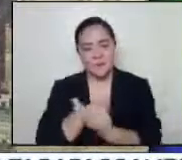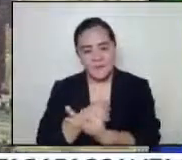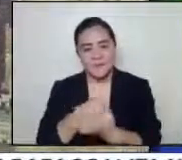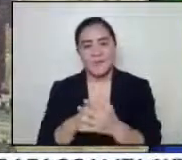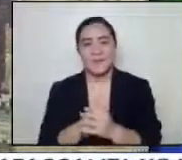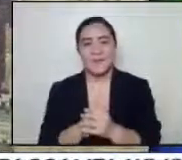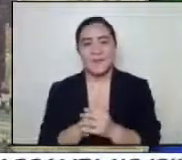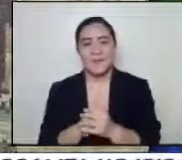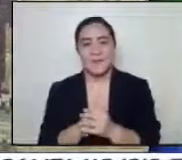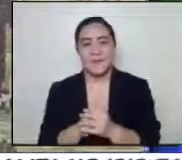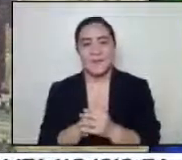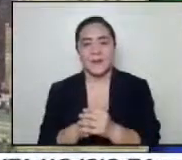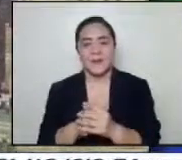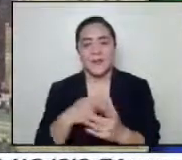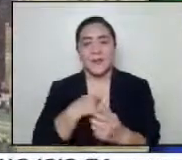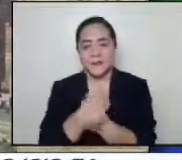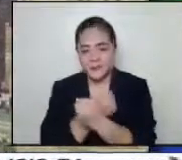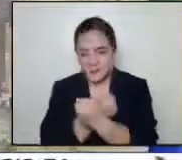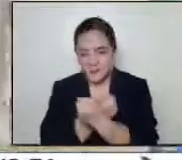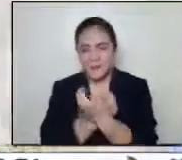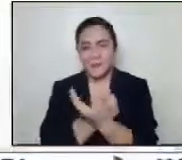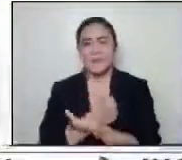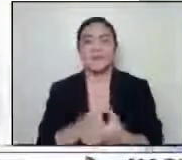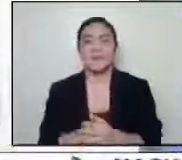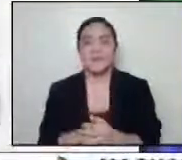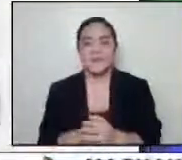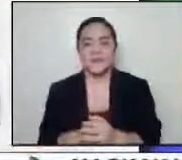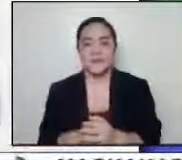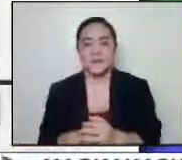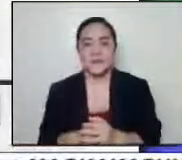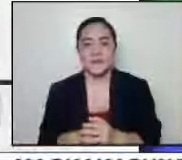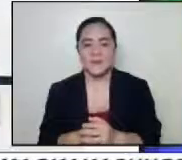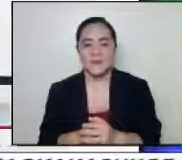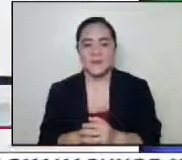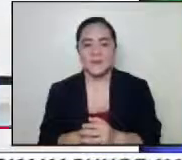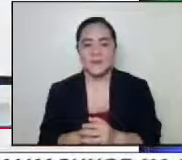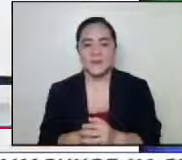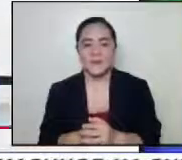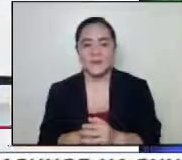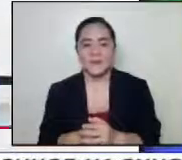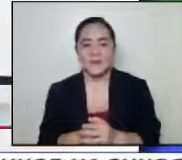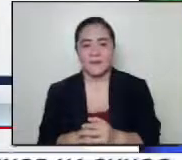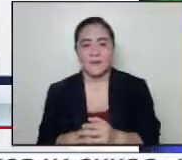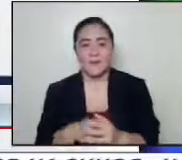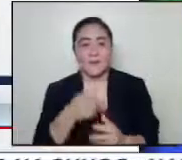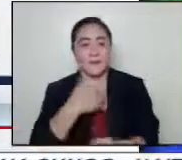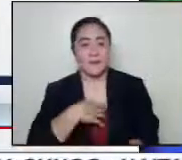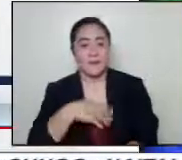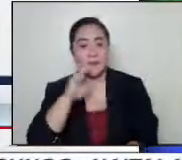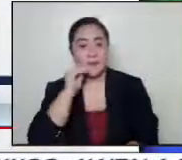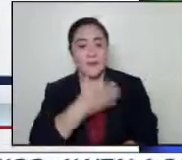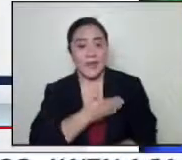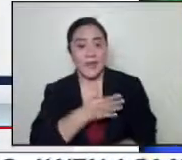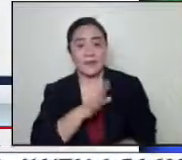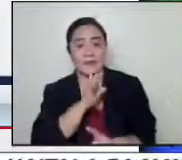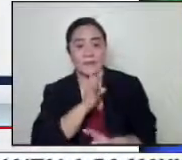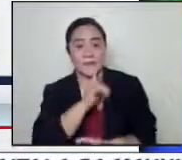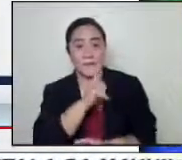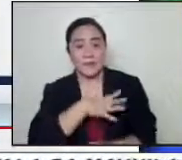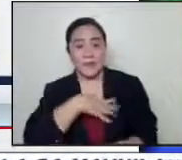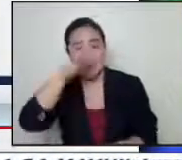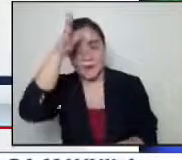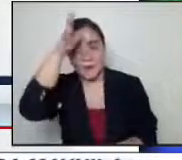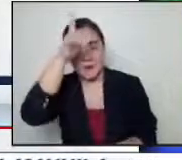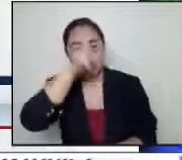Mahal na mahal kita. Mahal na mahal ko kayong dalawa. He is a type of father who wants the best for her